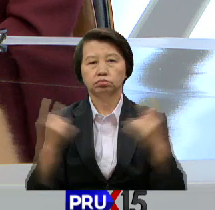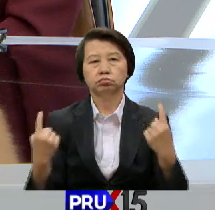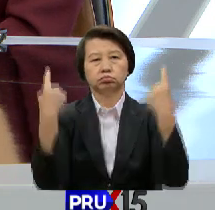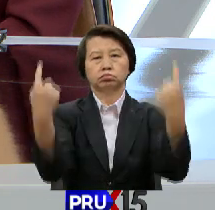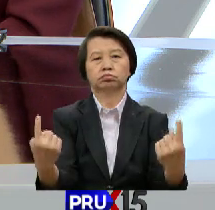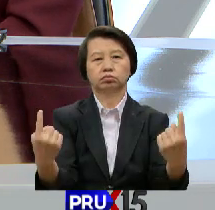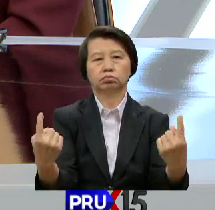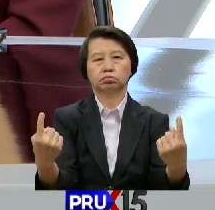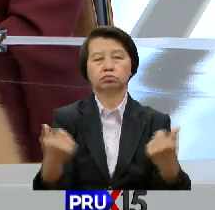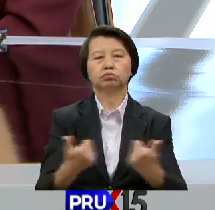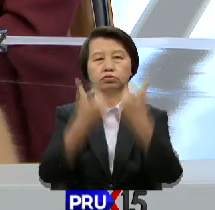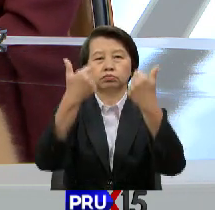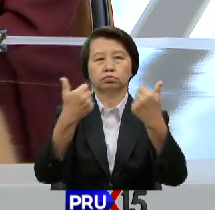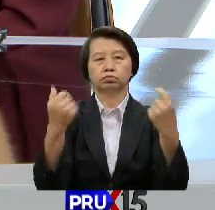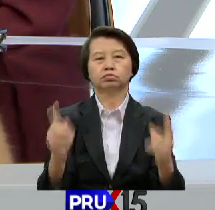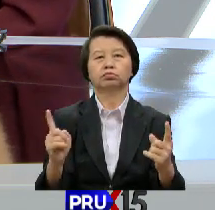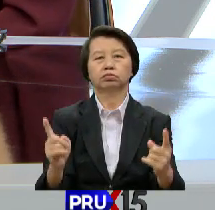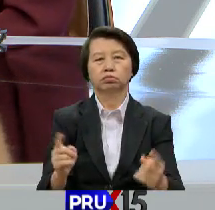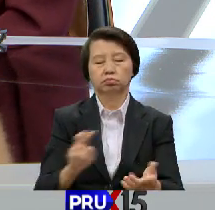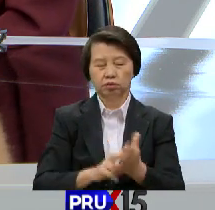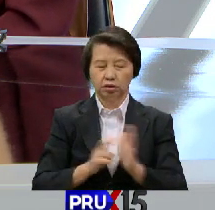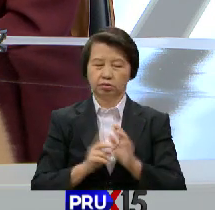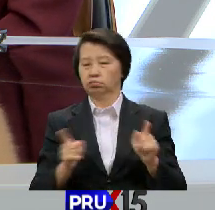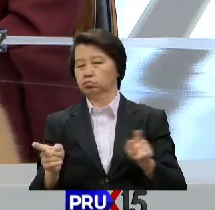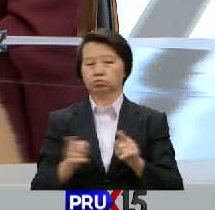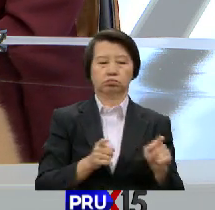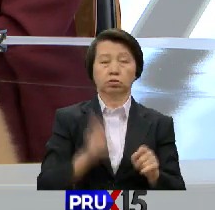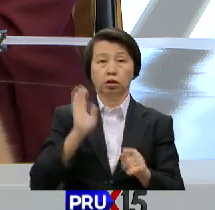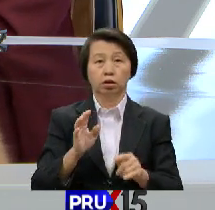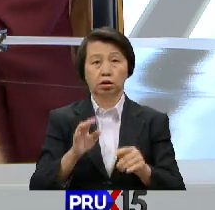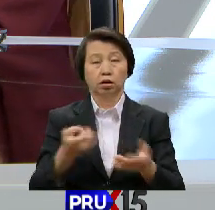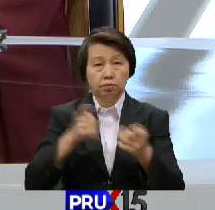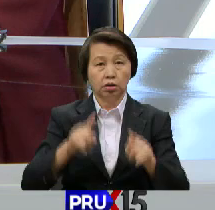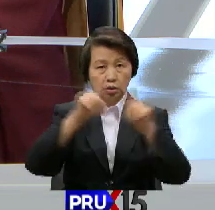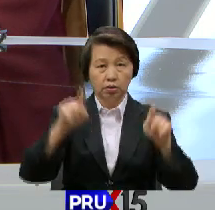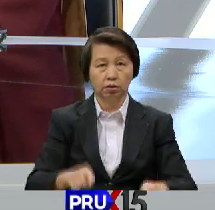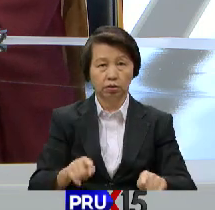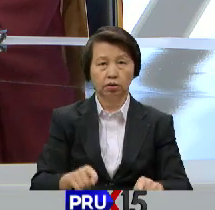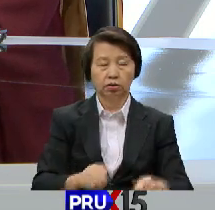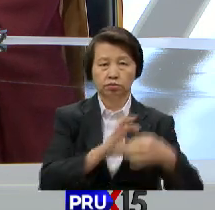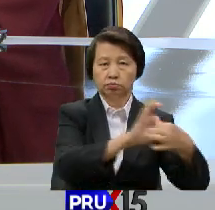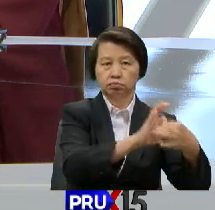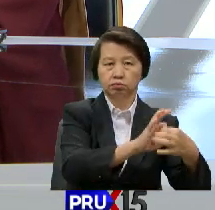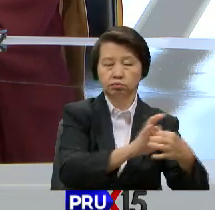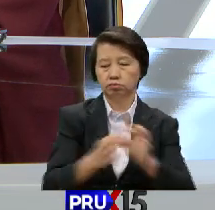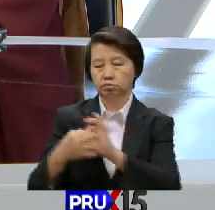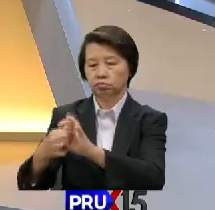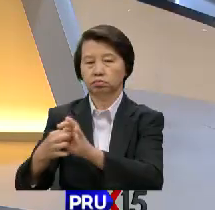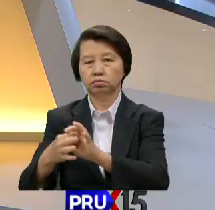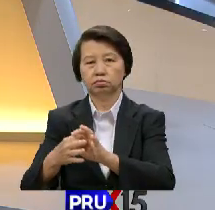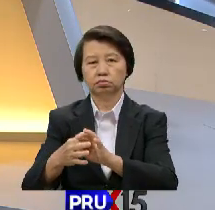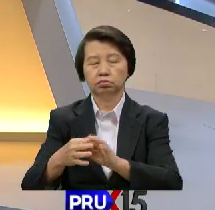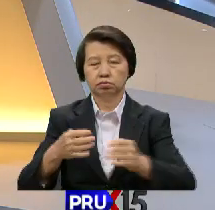apakah ini kita bawa gambaran cucukan bahwasanya akan berlaku satu sistem dalam pemerintahan dan juga